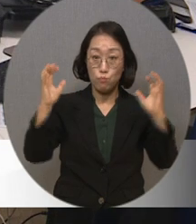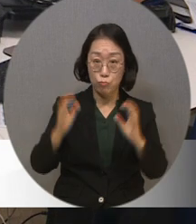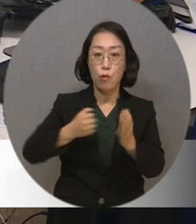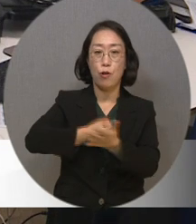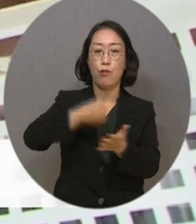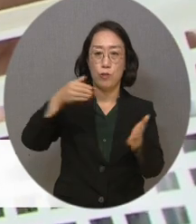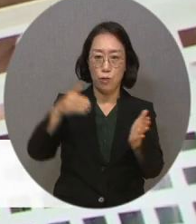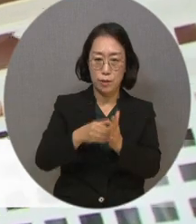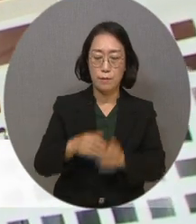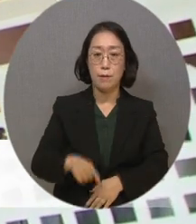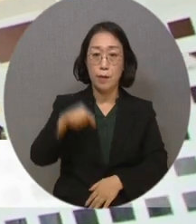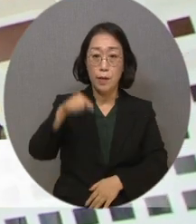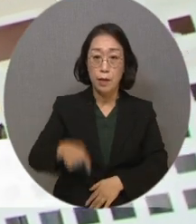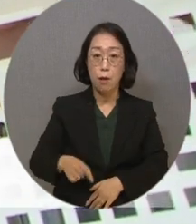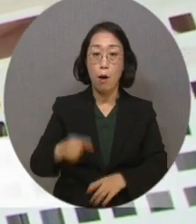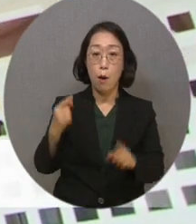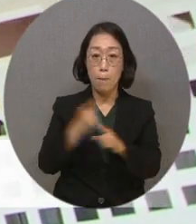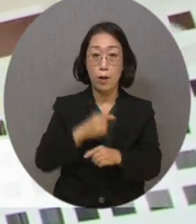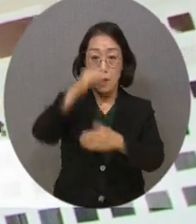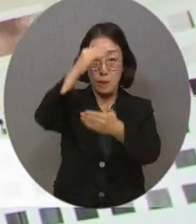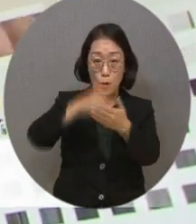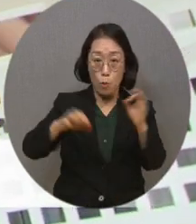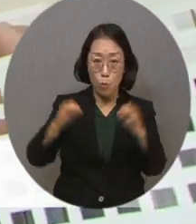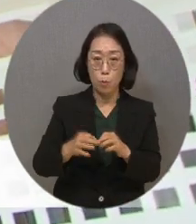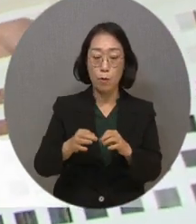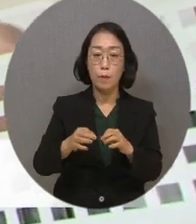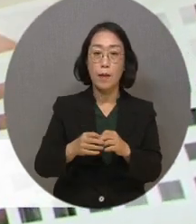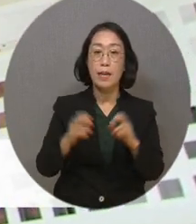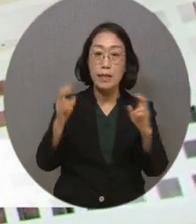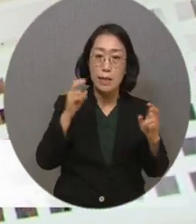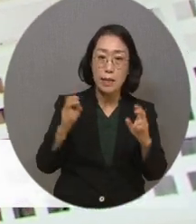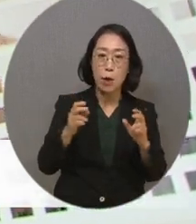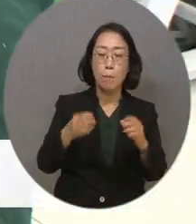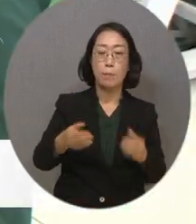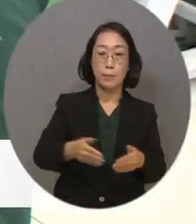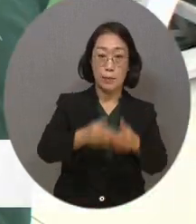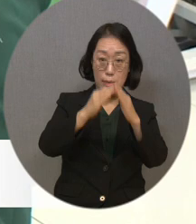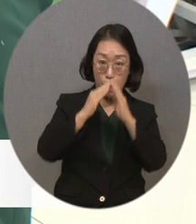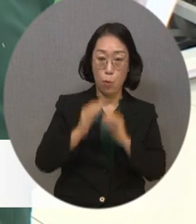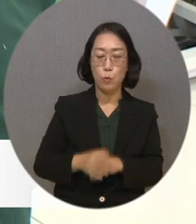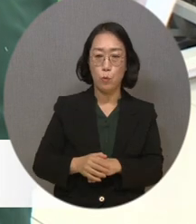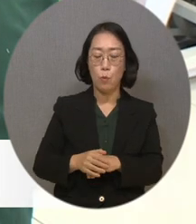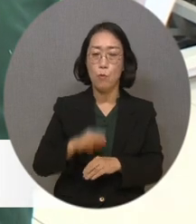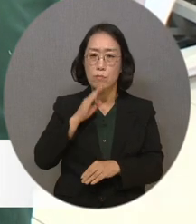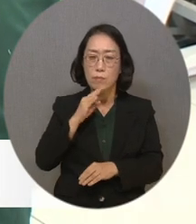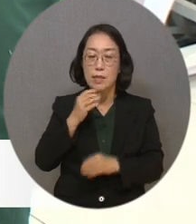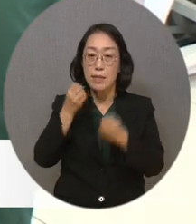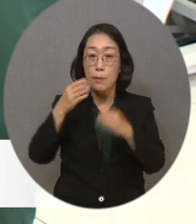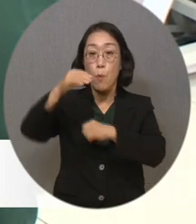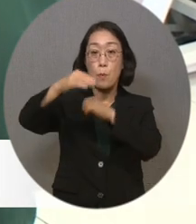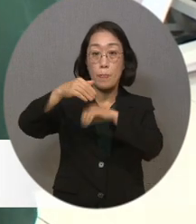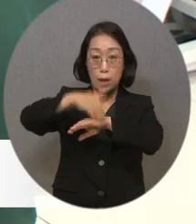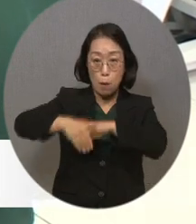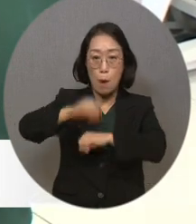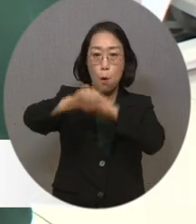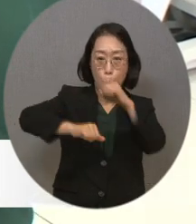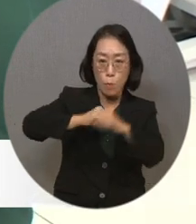이번 시행령 개정은 장애인의 창업 및 장애인 기업 활동 촉진에 관한 기본계획을 5년마다